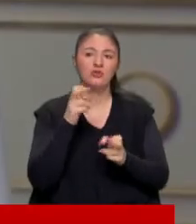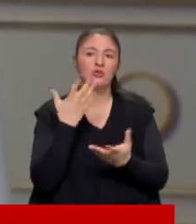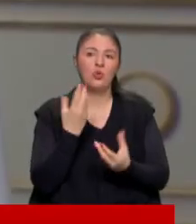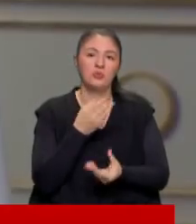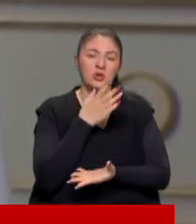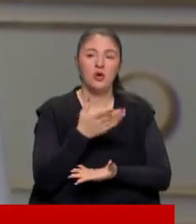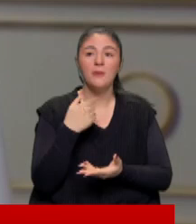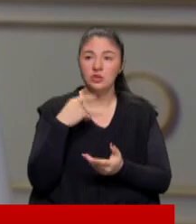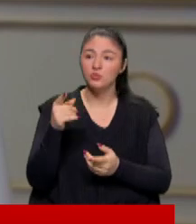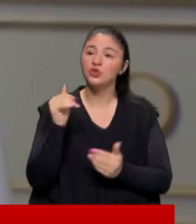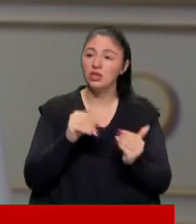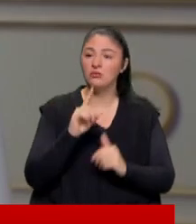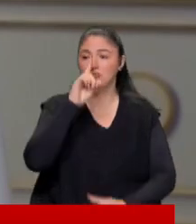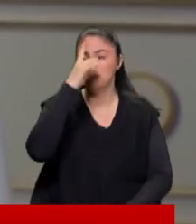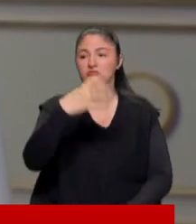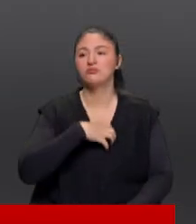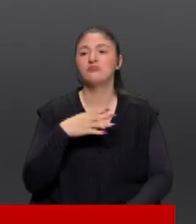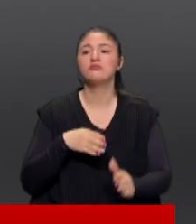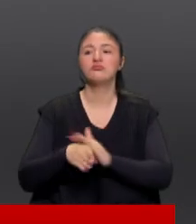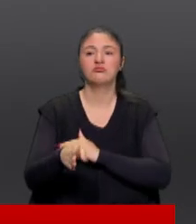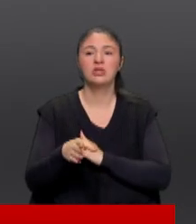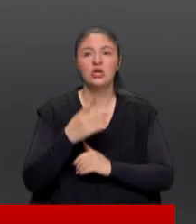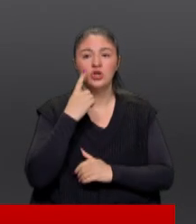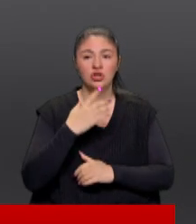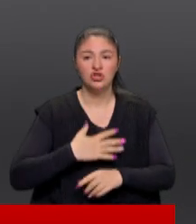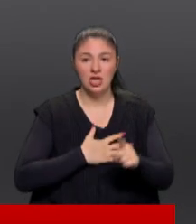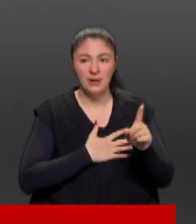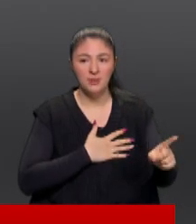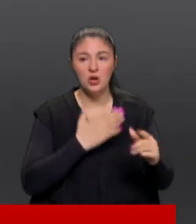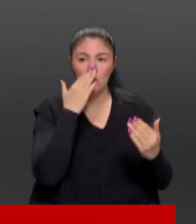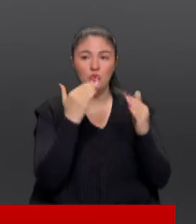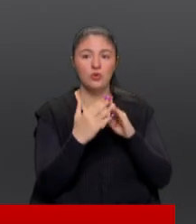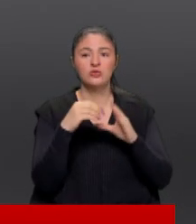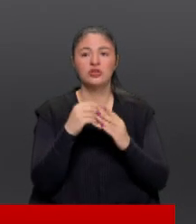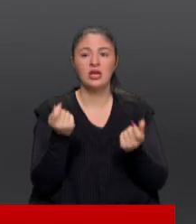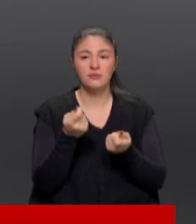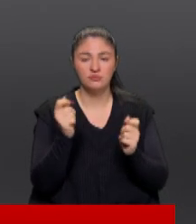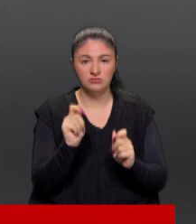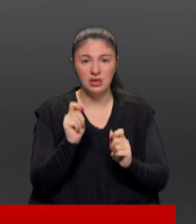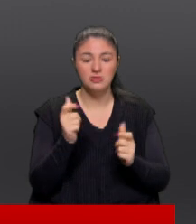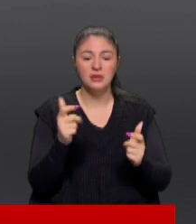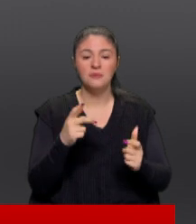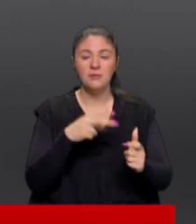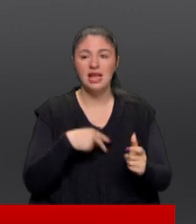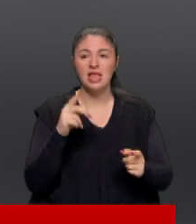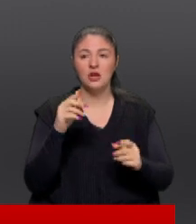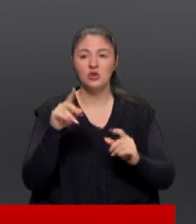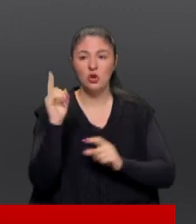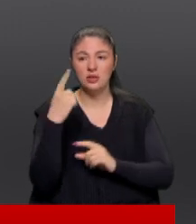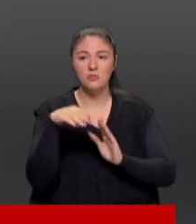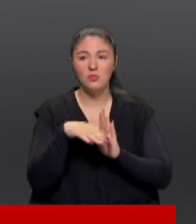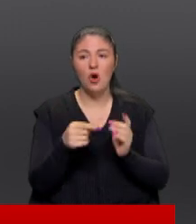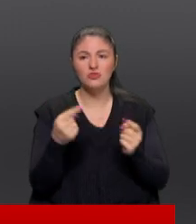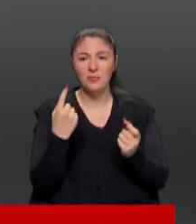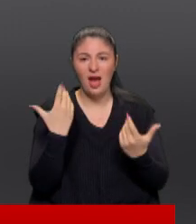Biz bu seçimlere özü başımıza gireceğiz. Cumhuriyet Halk Partisi ile uyum içerisinde yürüttüğümüz yerel yönetim programımızın olumsuz bir